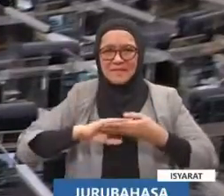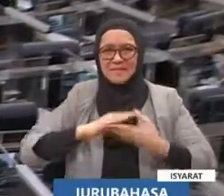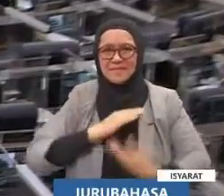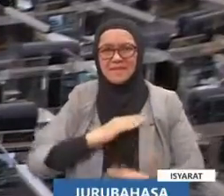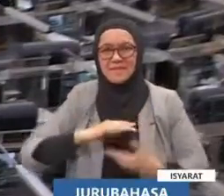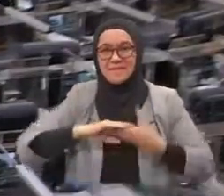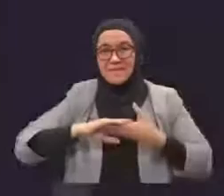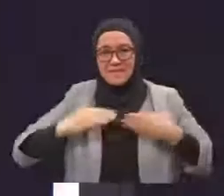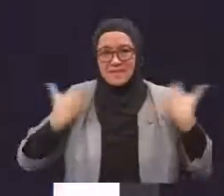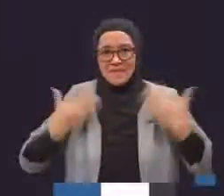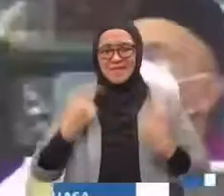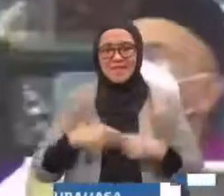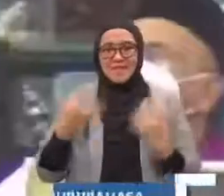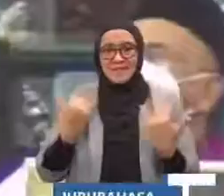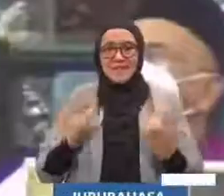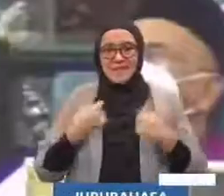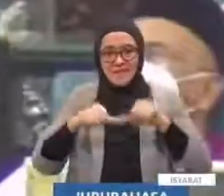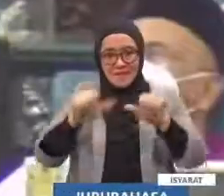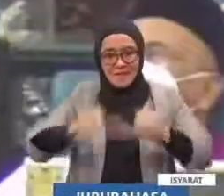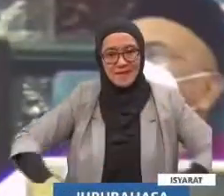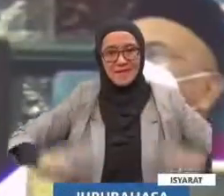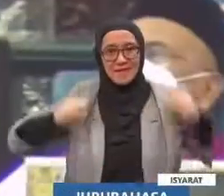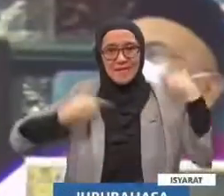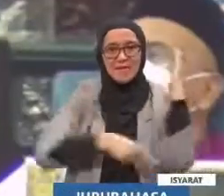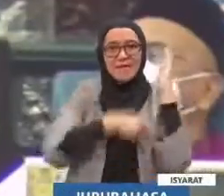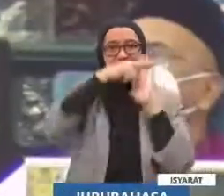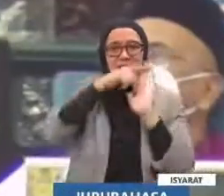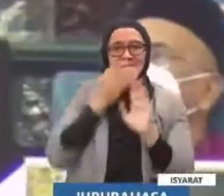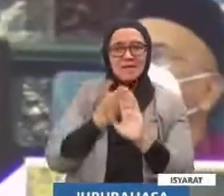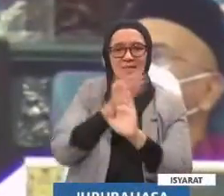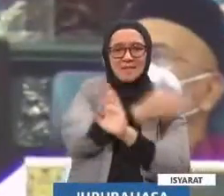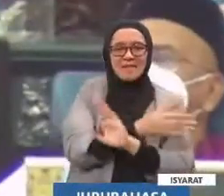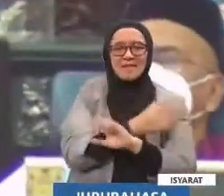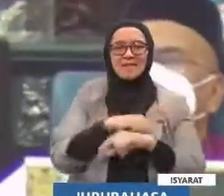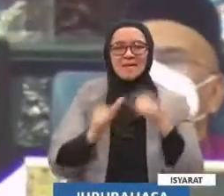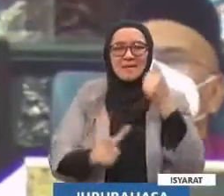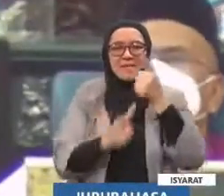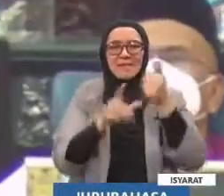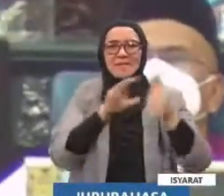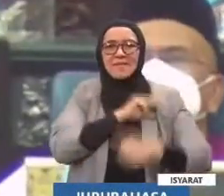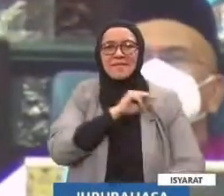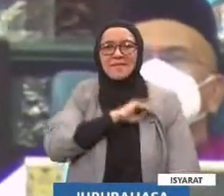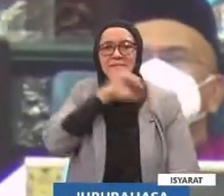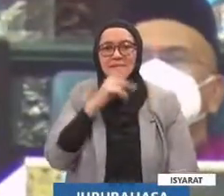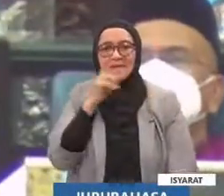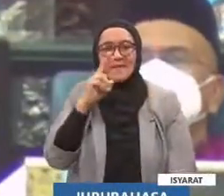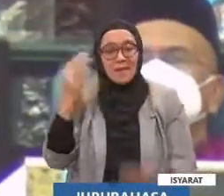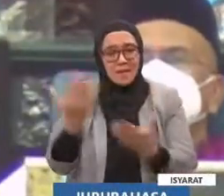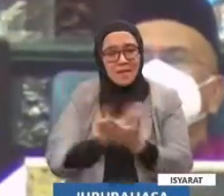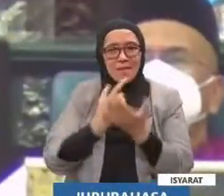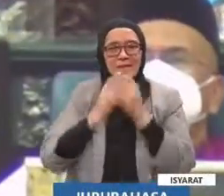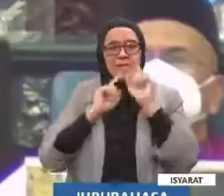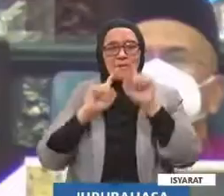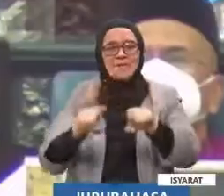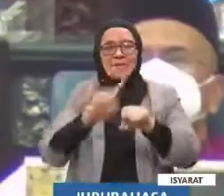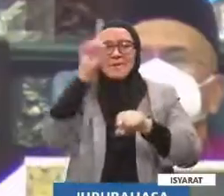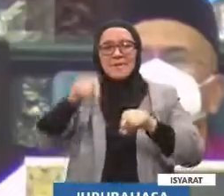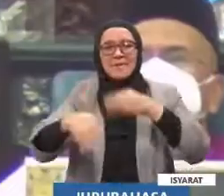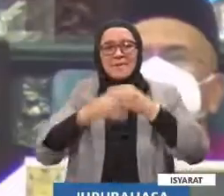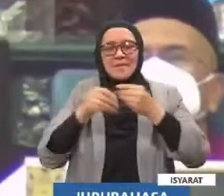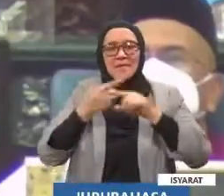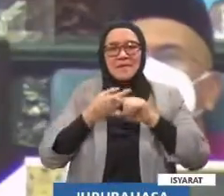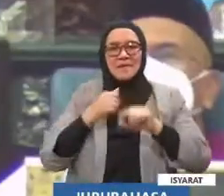ialah setakat dalam telah siap dari sudut CSR ini fasa manakah yang telah siap